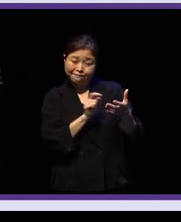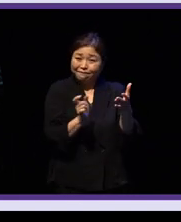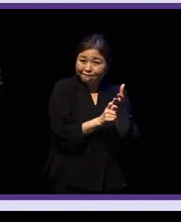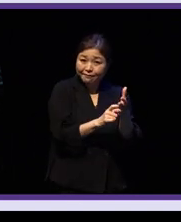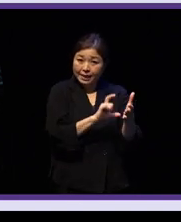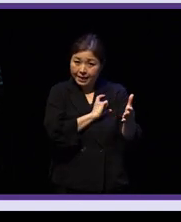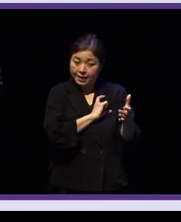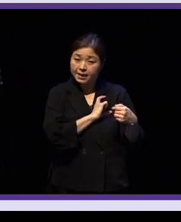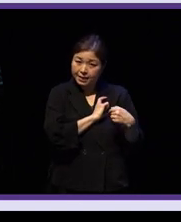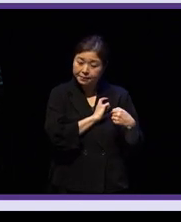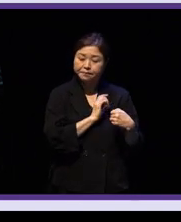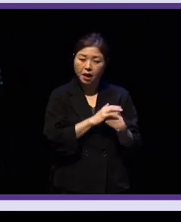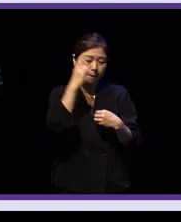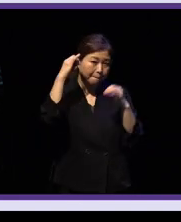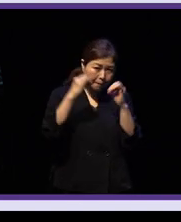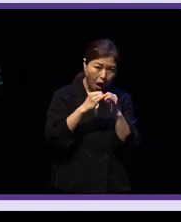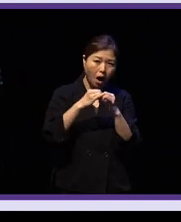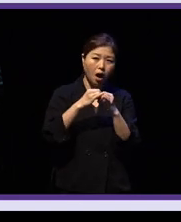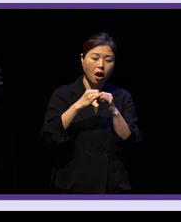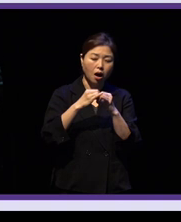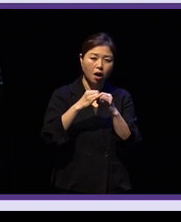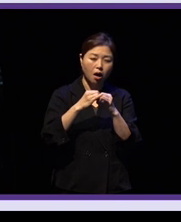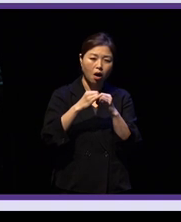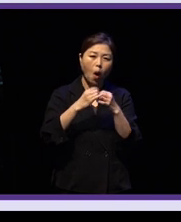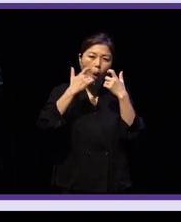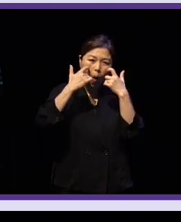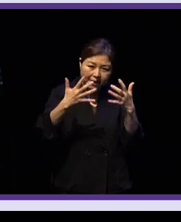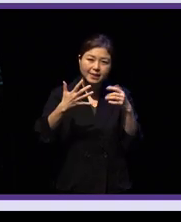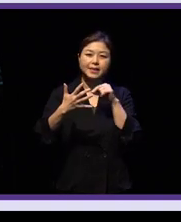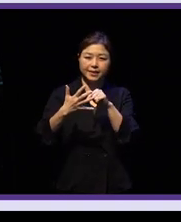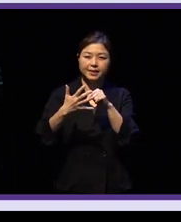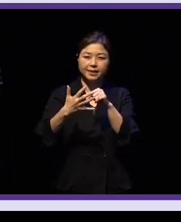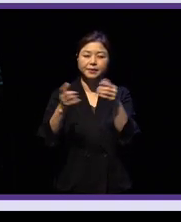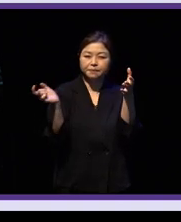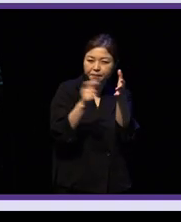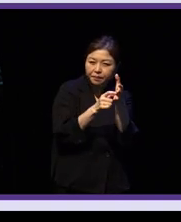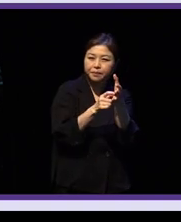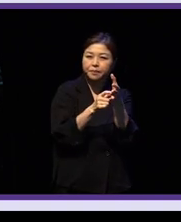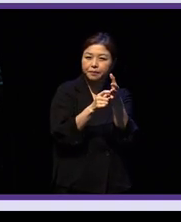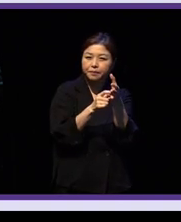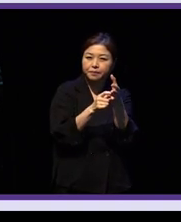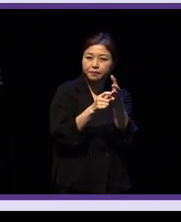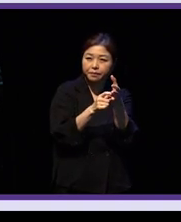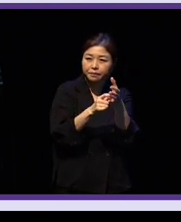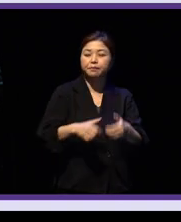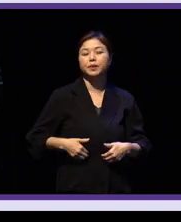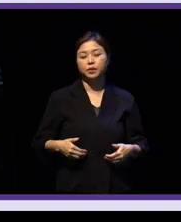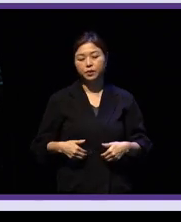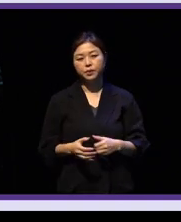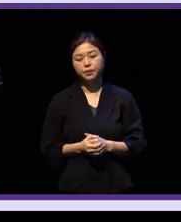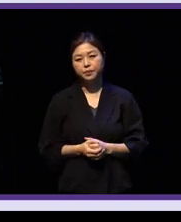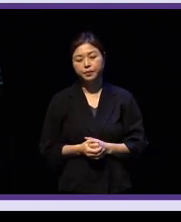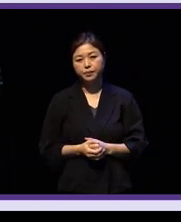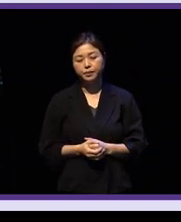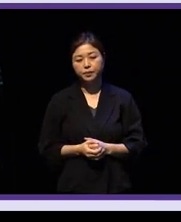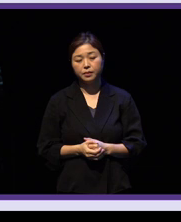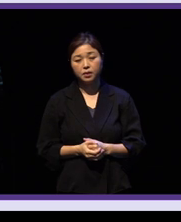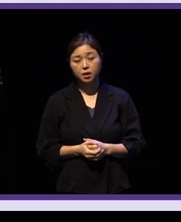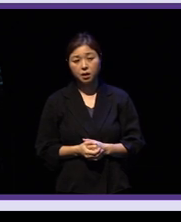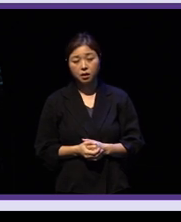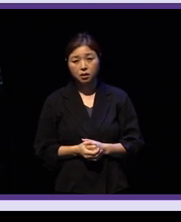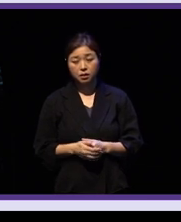그 참여 동의 여부를 조금 태그를 하실 수 있도록 저희가 조금 그 장치를 좀 두고자 합니다 그래서 해당되는 부분에